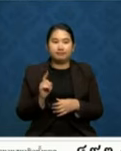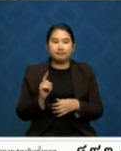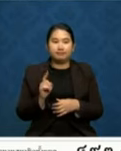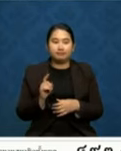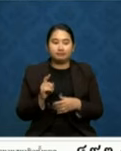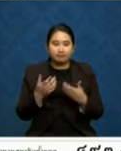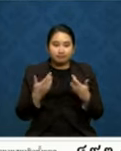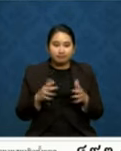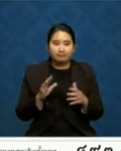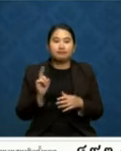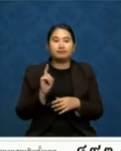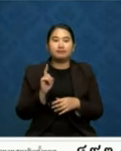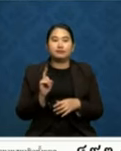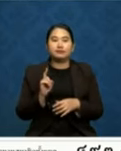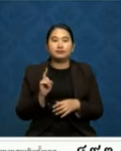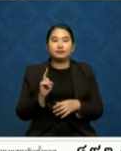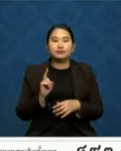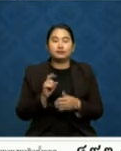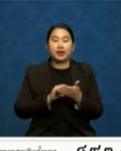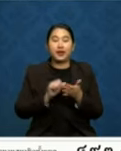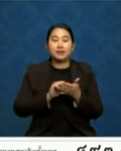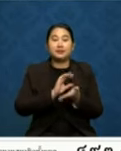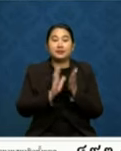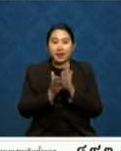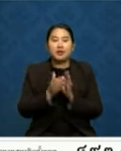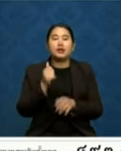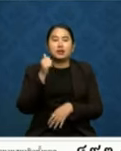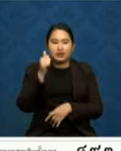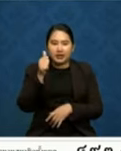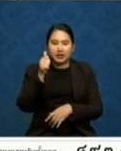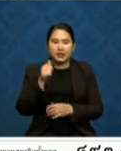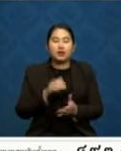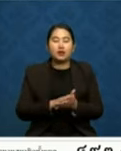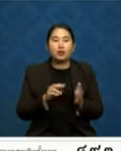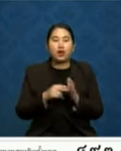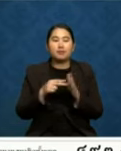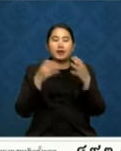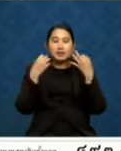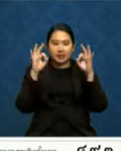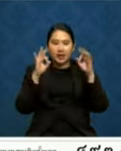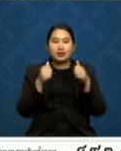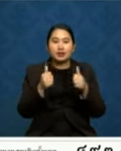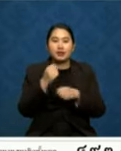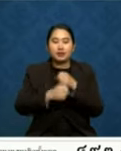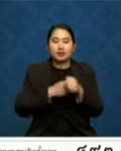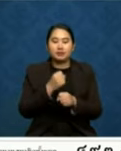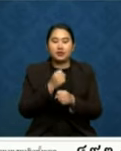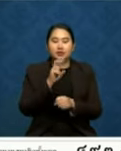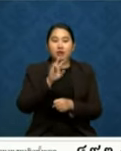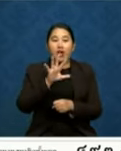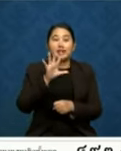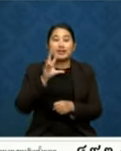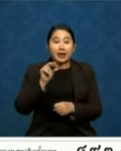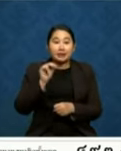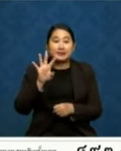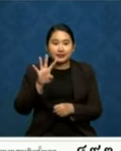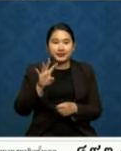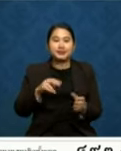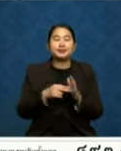เริ่มมาที่จะมีการได้ปรับตัวแต่ก็ดีนะครับพูดถึงการมีอะไรที่เสรีเนี่ยในปี2534เนี่ยมีการ